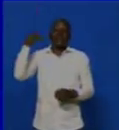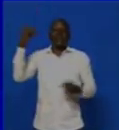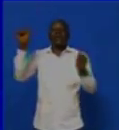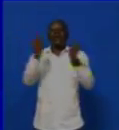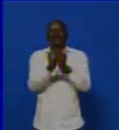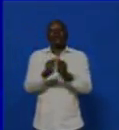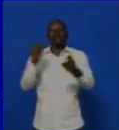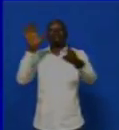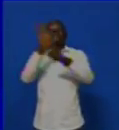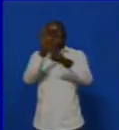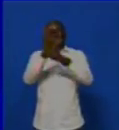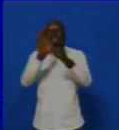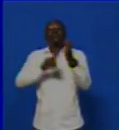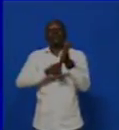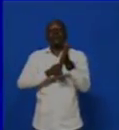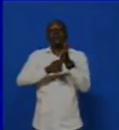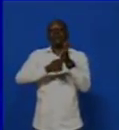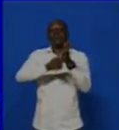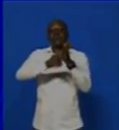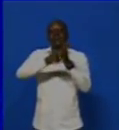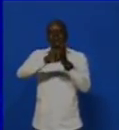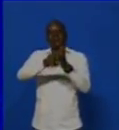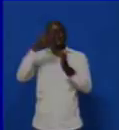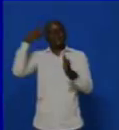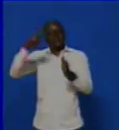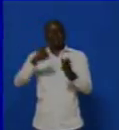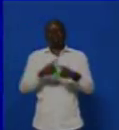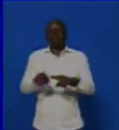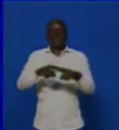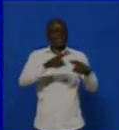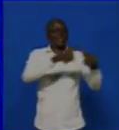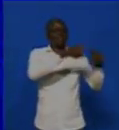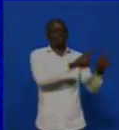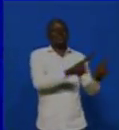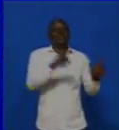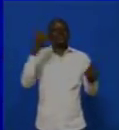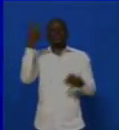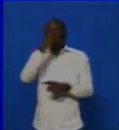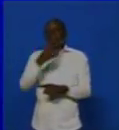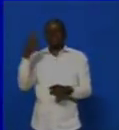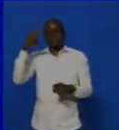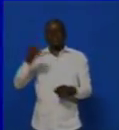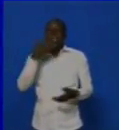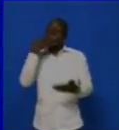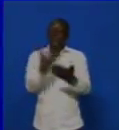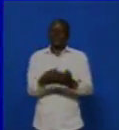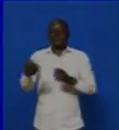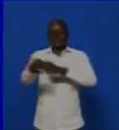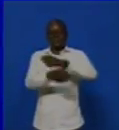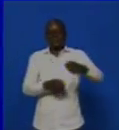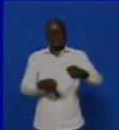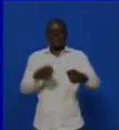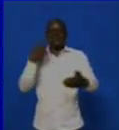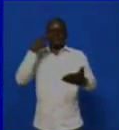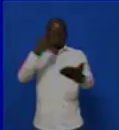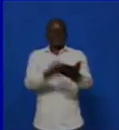des chenilles légionnaires, la physionomie des différentes spéculations présage de bonnes récoltes. Constat dans la